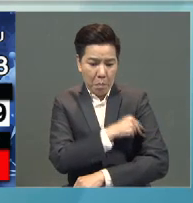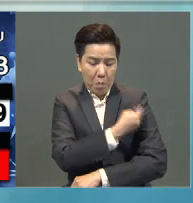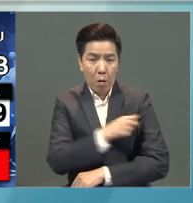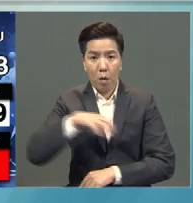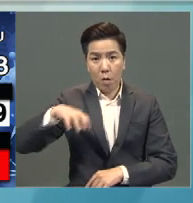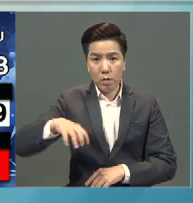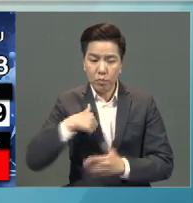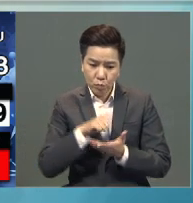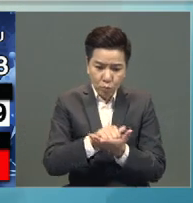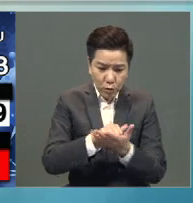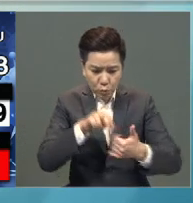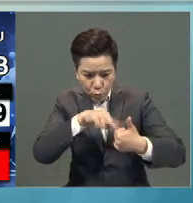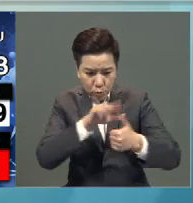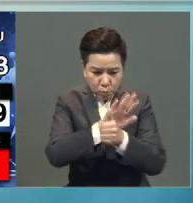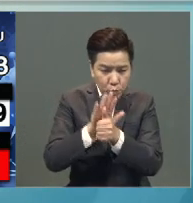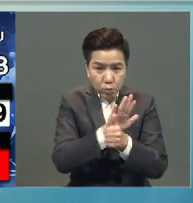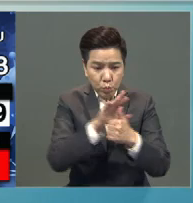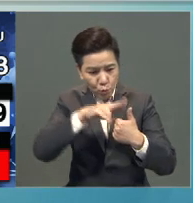ถ้าเกิดการติดเชื้อเกิดขึ้นได้ครับเป็นเรื่องธรรมดาอย่าคาดหวังว่าจะต้องเป็นศูนย์ไปตลอดเพราะฉะนั้นเมื่อมีขึ้นมาแล้วขอให้เพียงพอกับระดับของการอ่านเคร็กservice